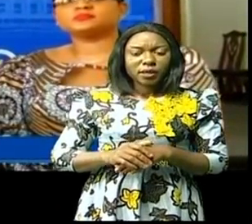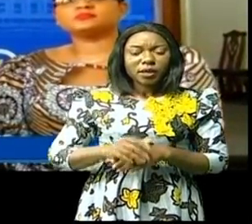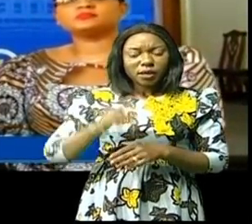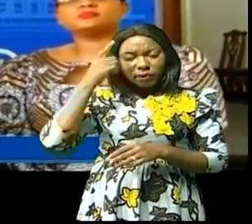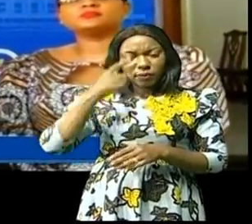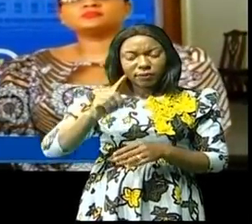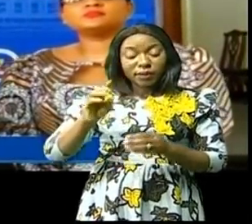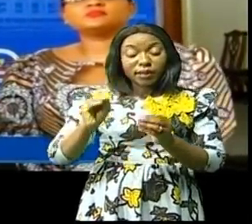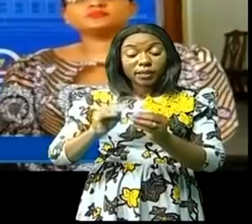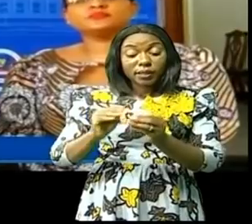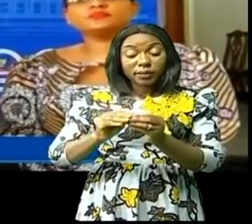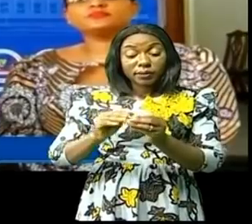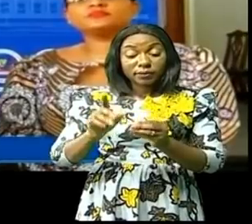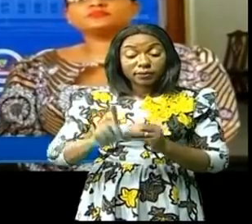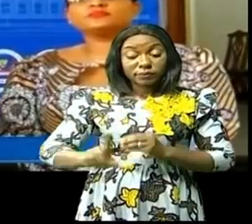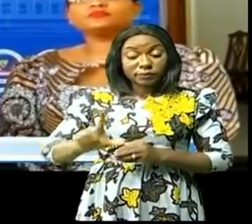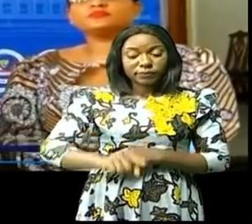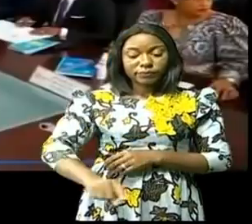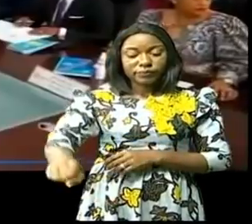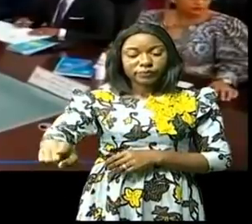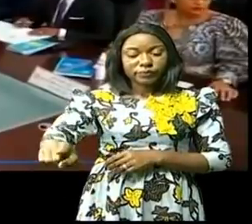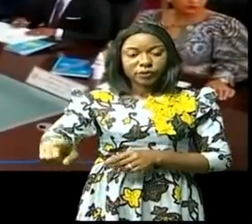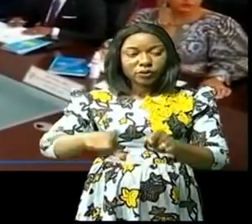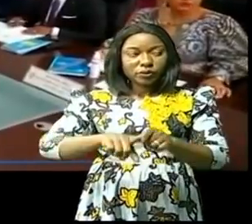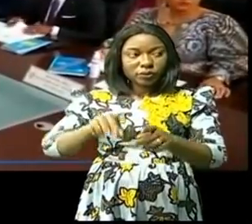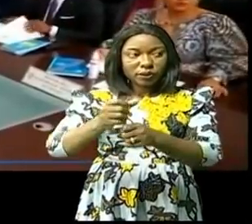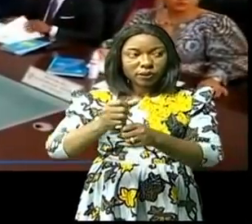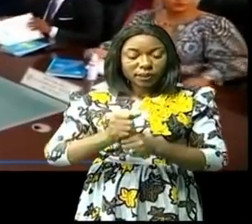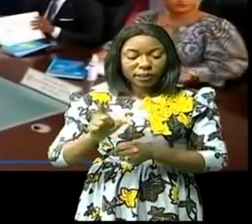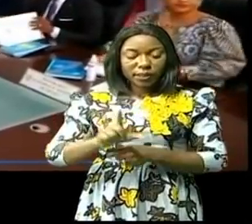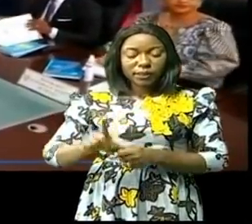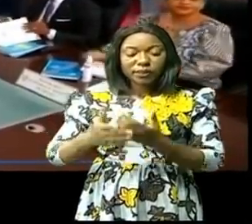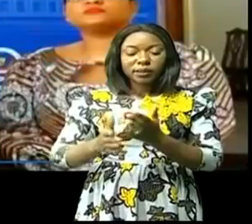lundi parce que nous avons reçu la lettre du chef de l'État